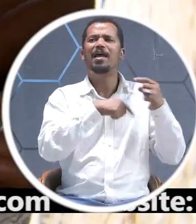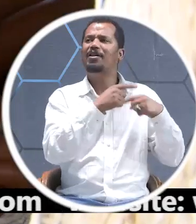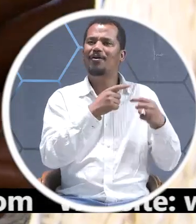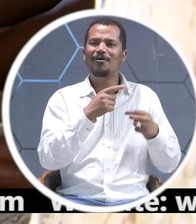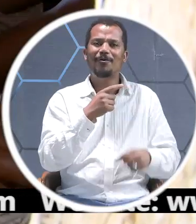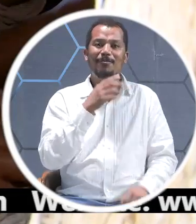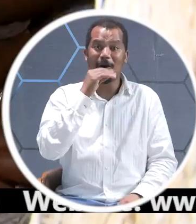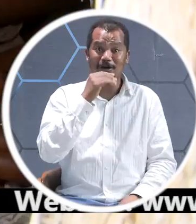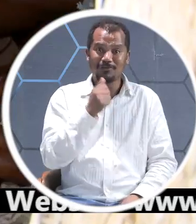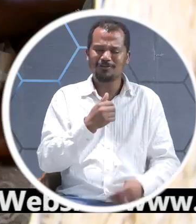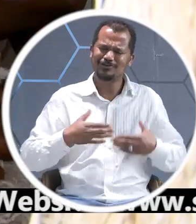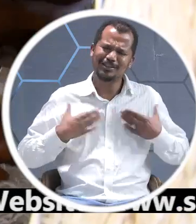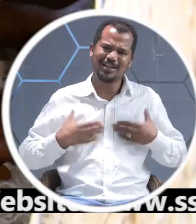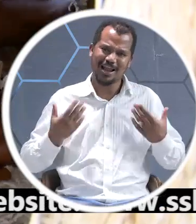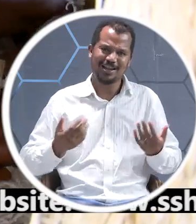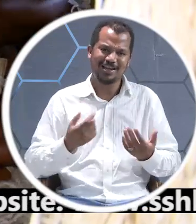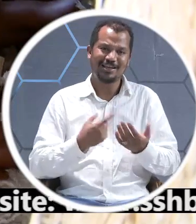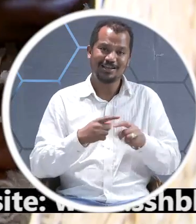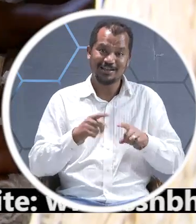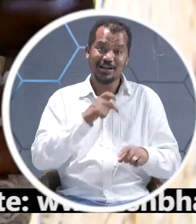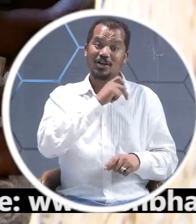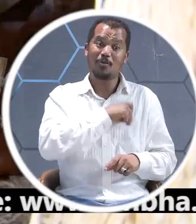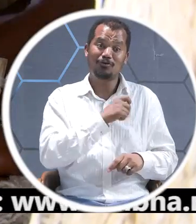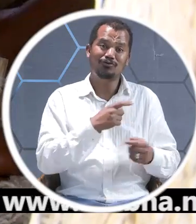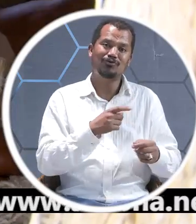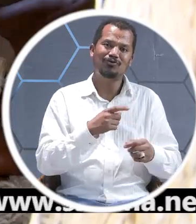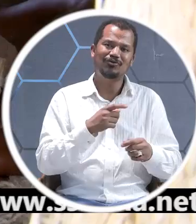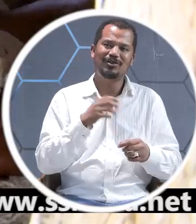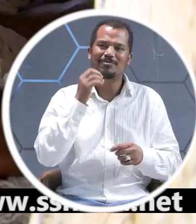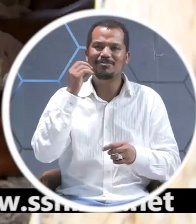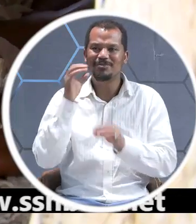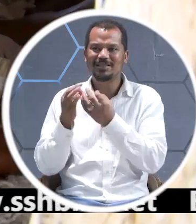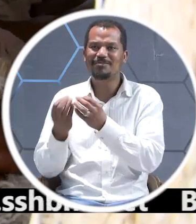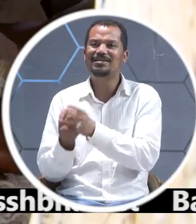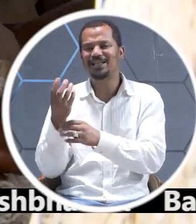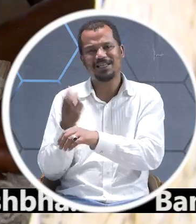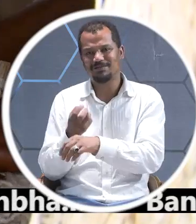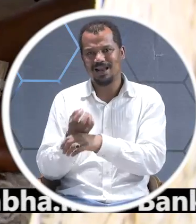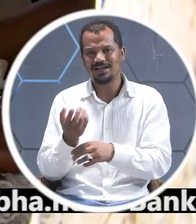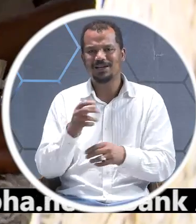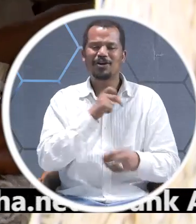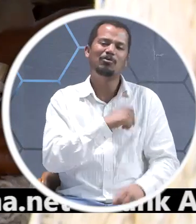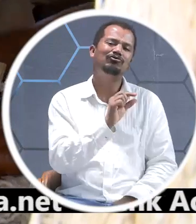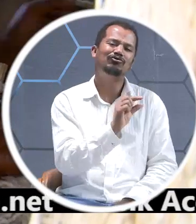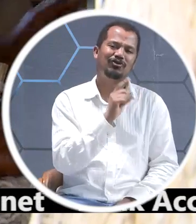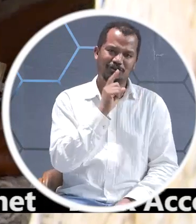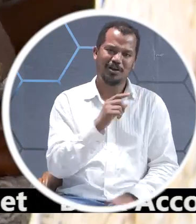دستيلر. يا وين عودي في تتشالا نونزا وهم بزيدهم وصرتش بيت وصلي لما صدق منام نيكه بدل. دم